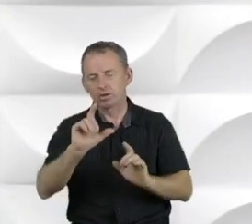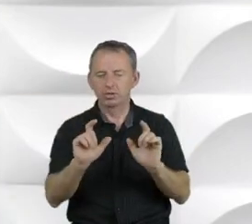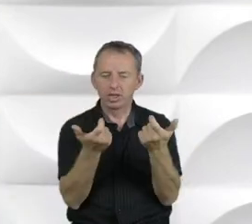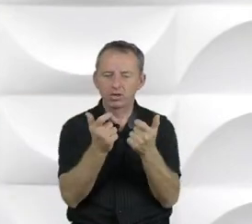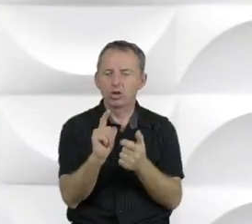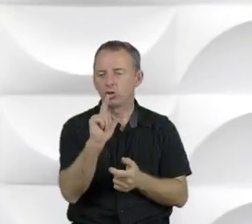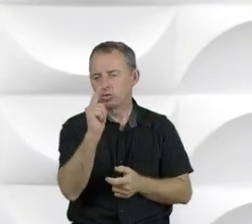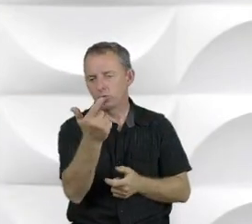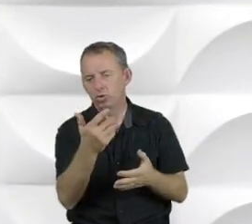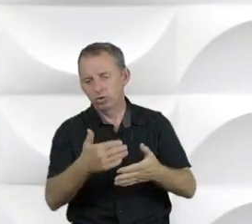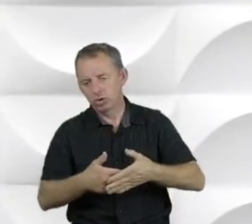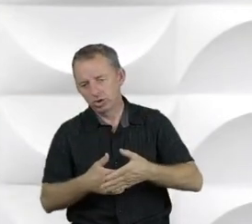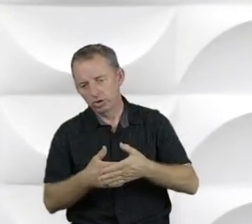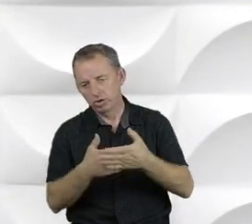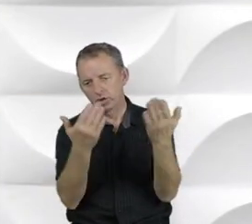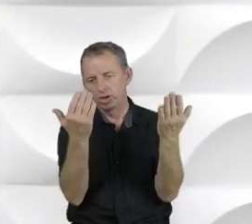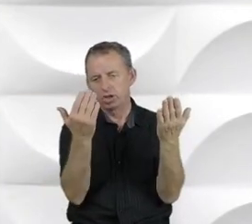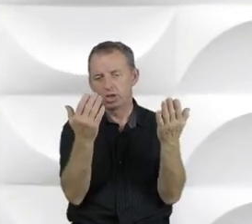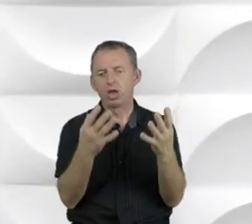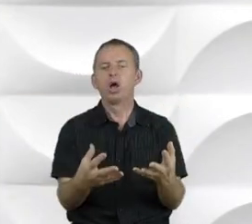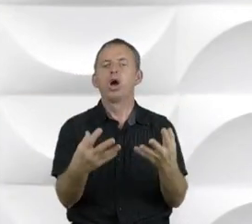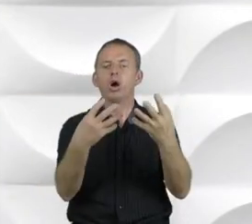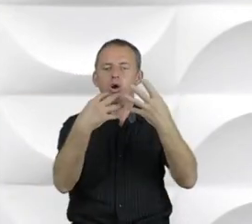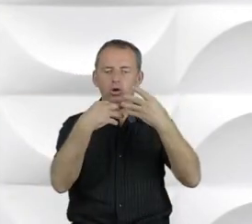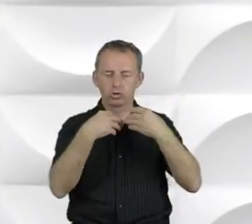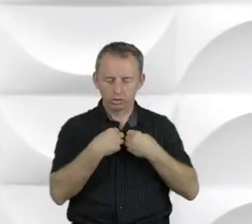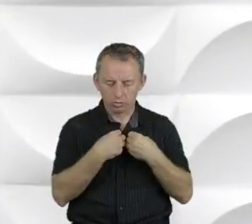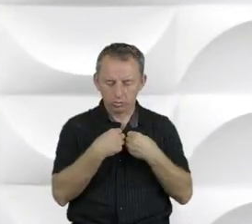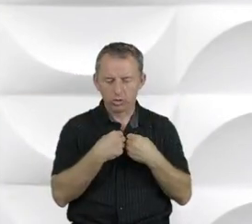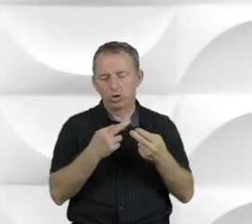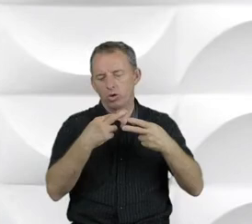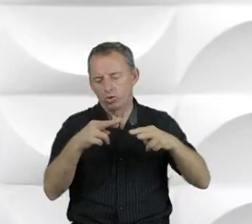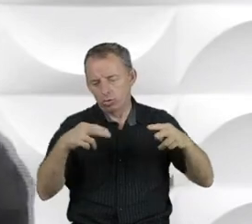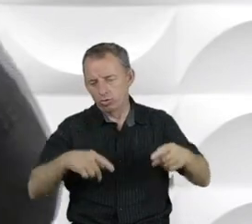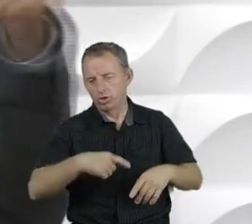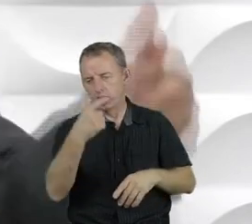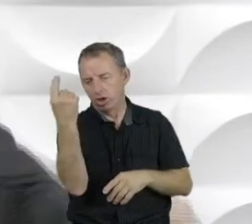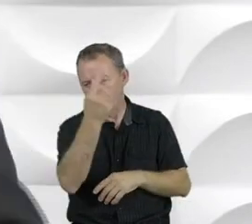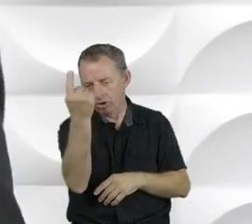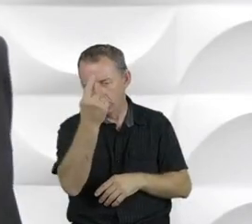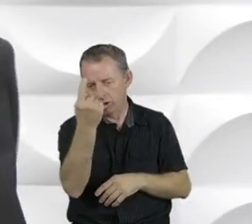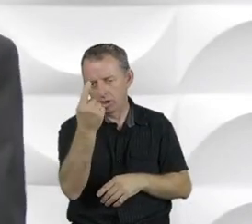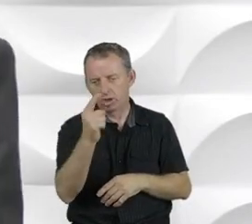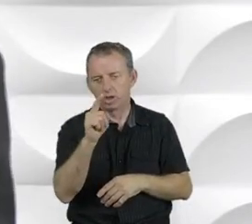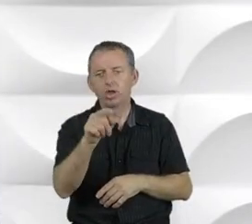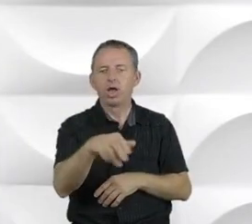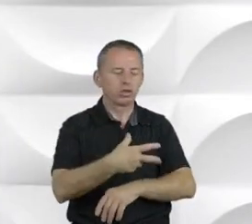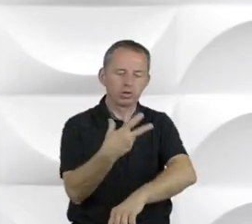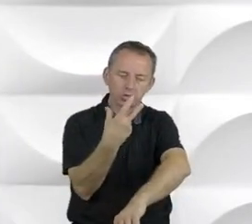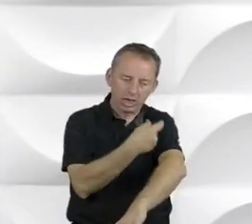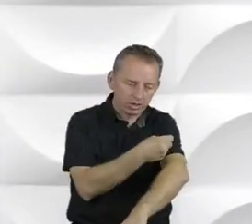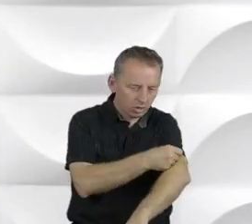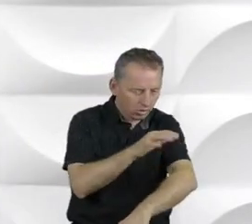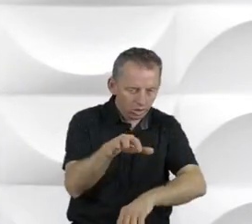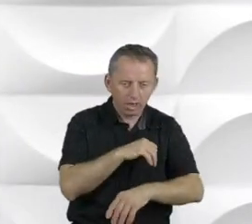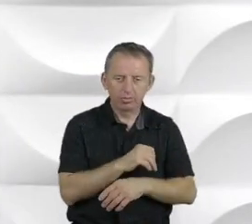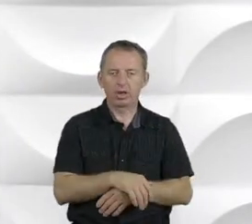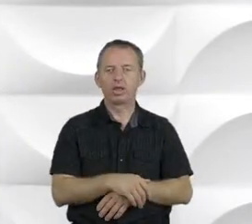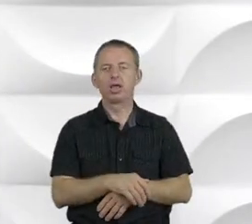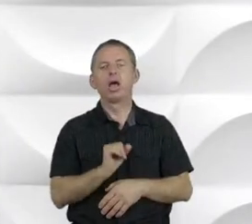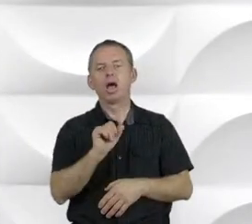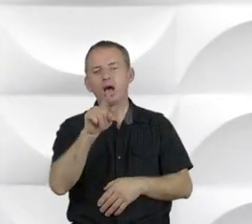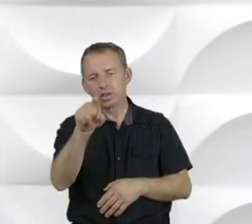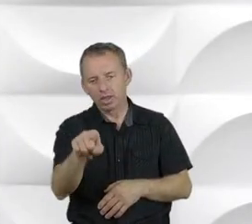dzień otrzymuję różne ostrzeżenia, żeby a to za szczyku nie brać, a to